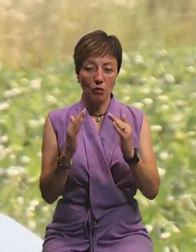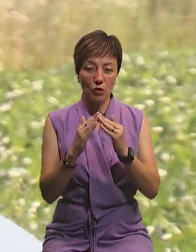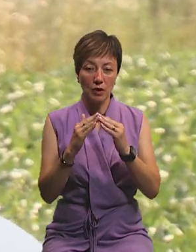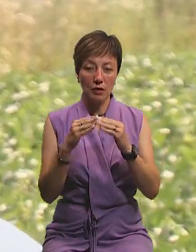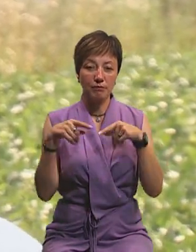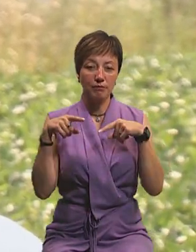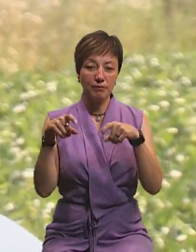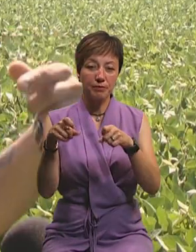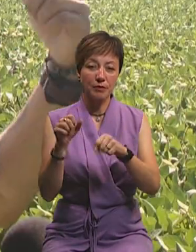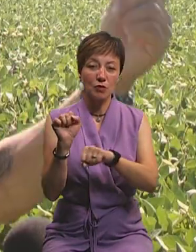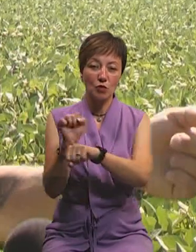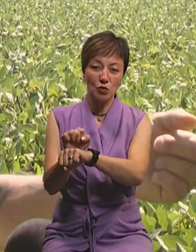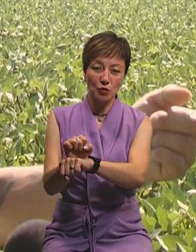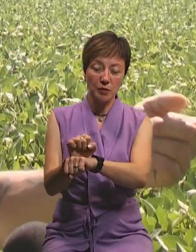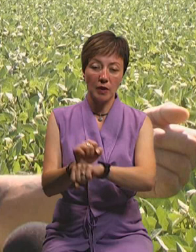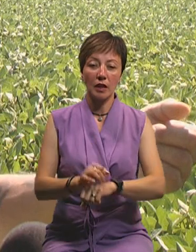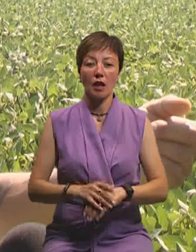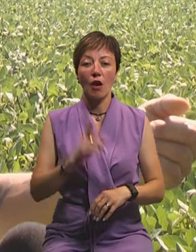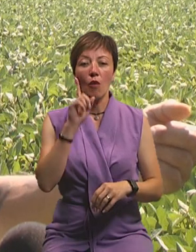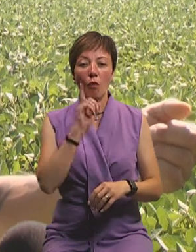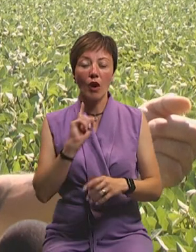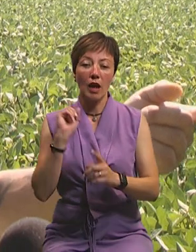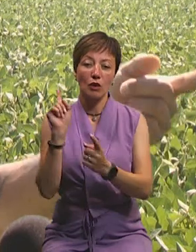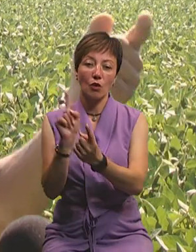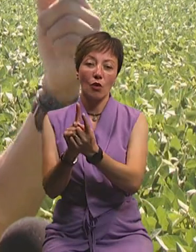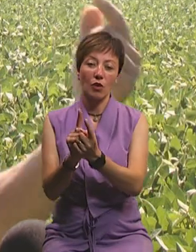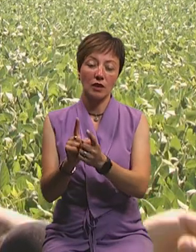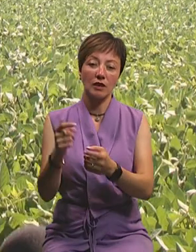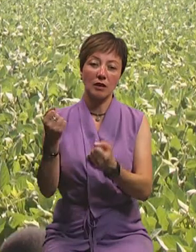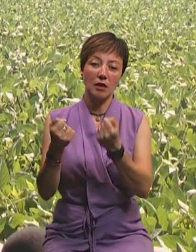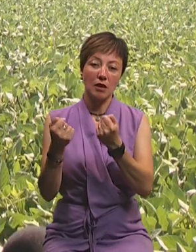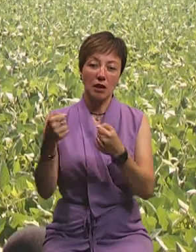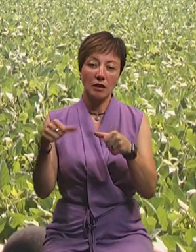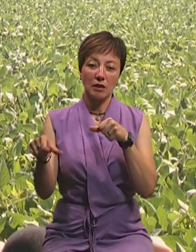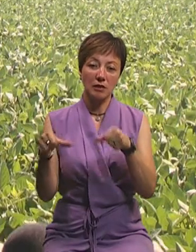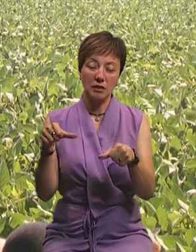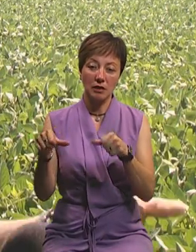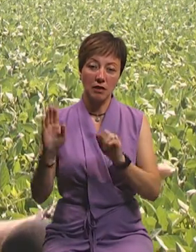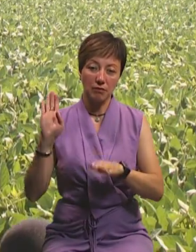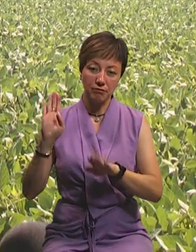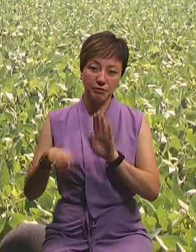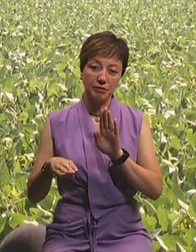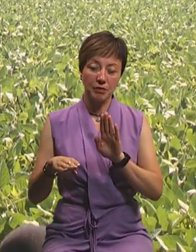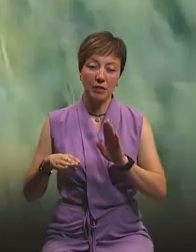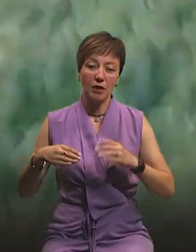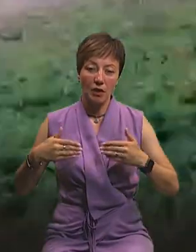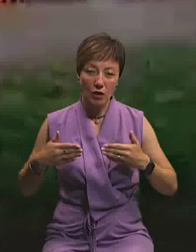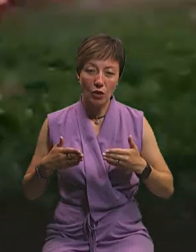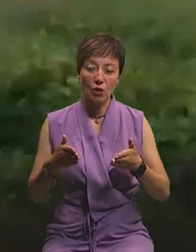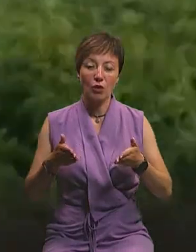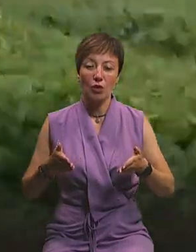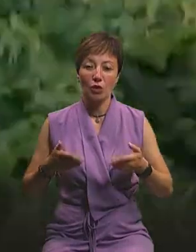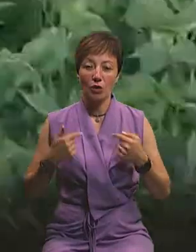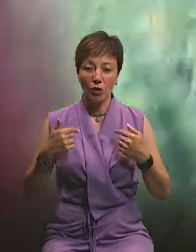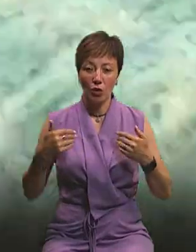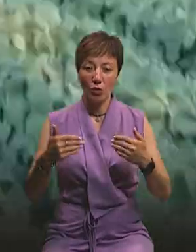кинули з його зупиняти поки я доходив до кабіни трактора механізатор натискає на педаль газу і починає рух під'їжджає